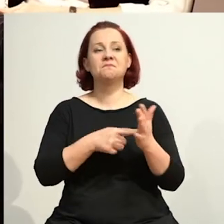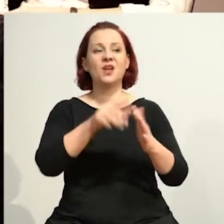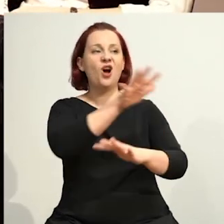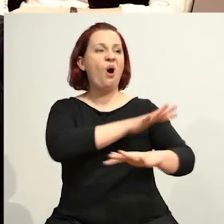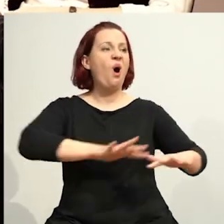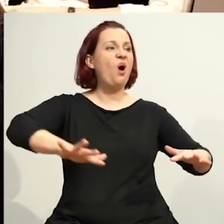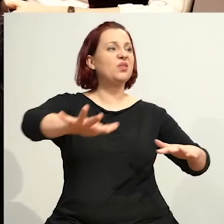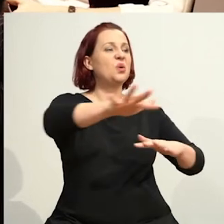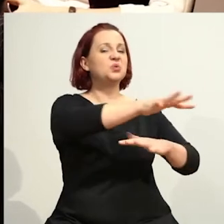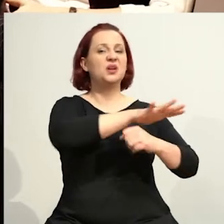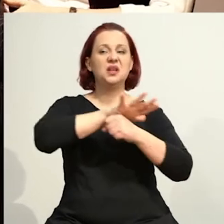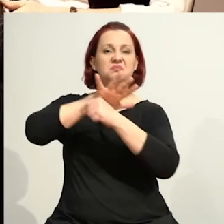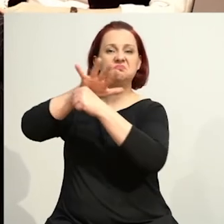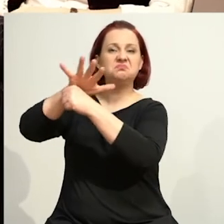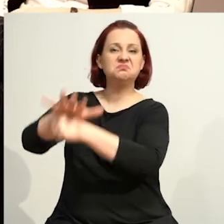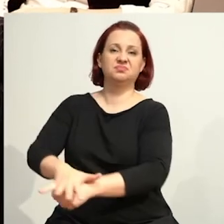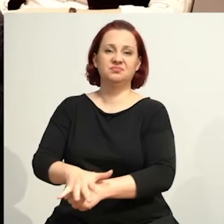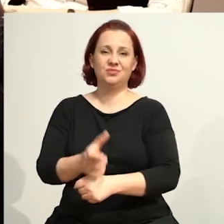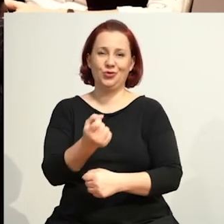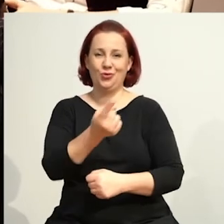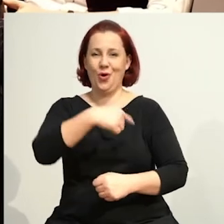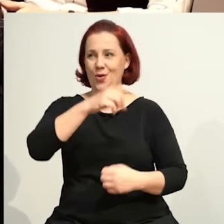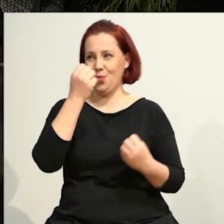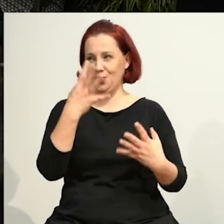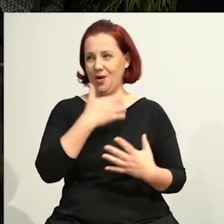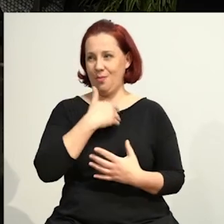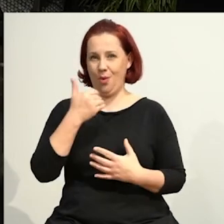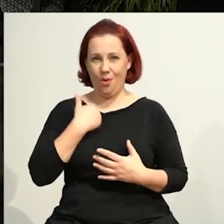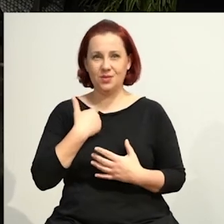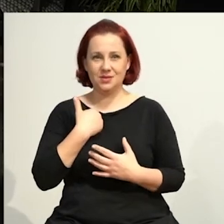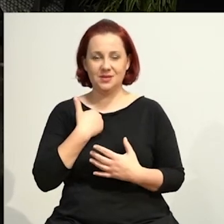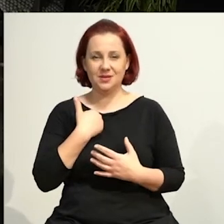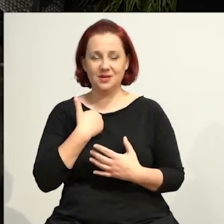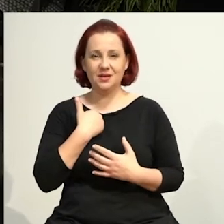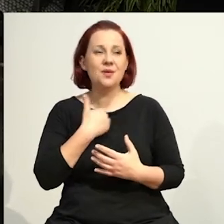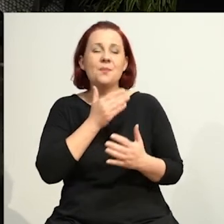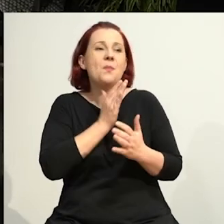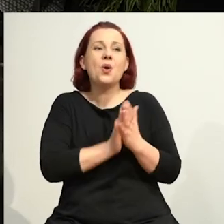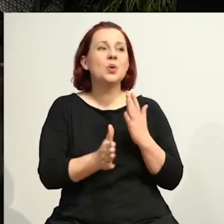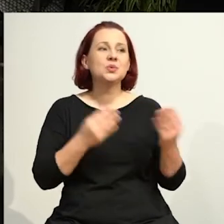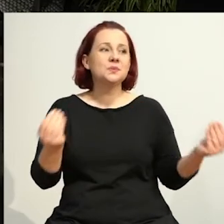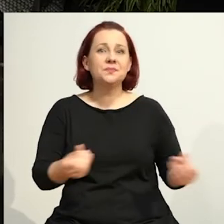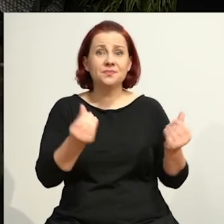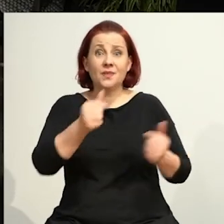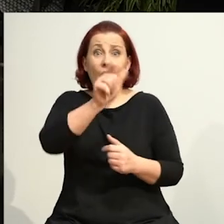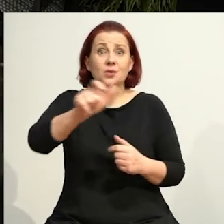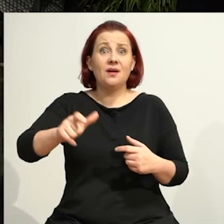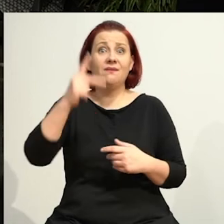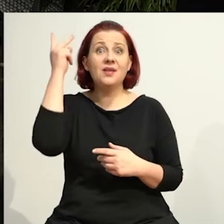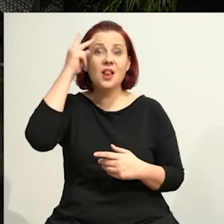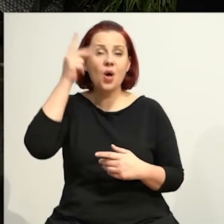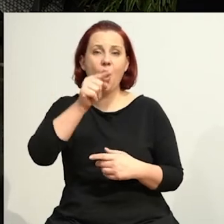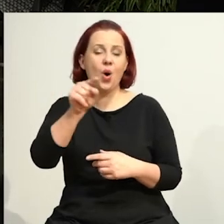otoczenia, które stwarza kultura polska, jak sądzę. Z tego, że po prostu tacy filozofowie, tacy